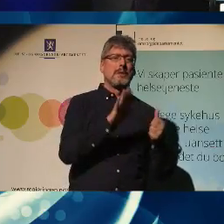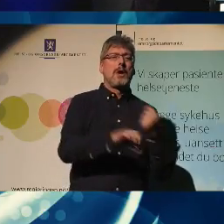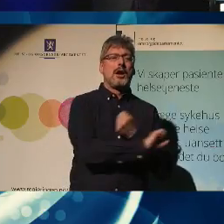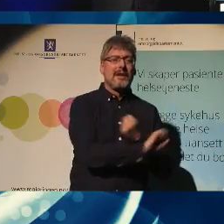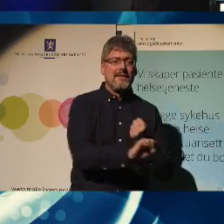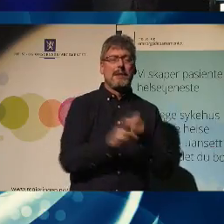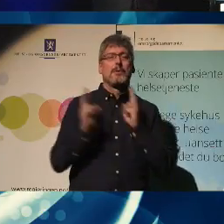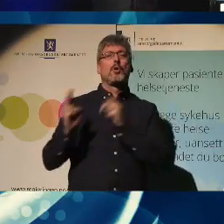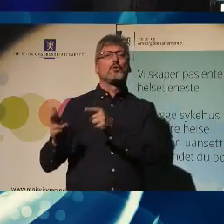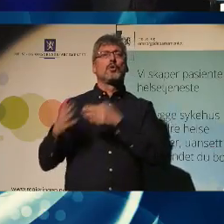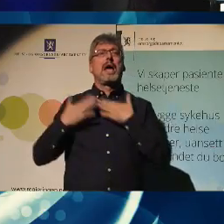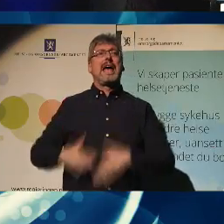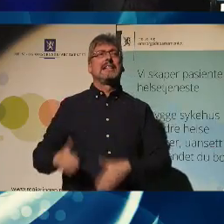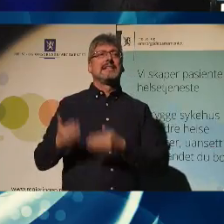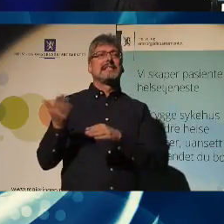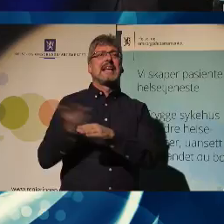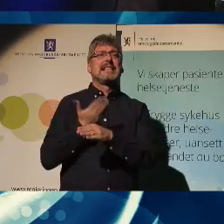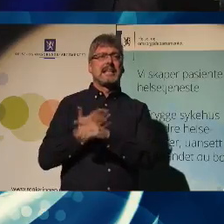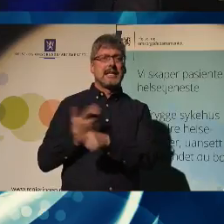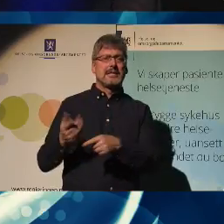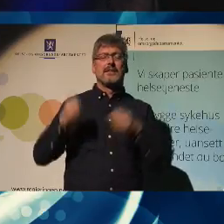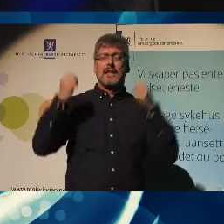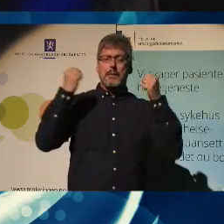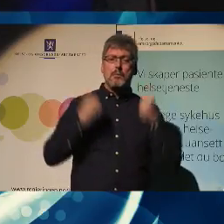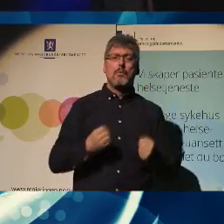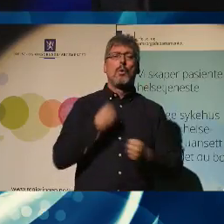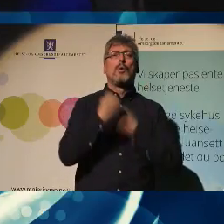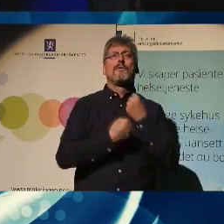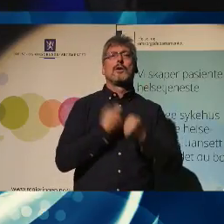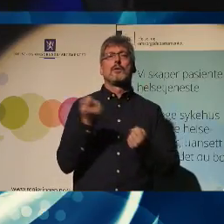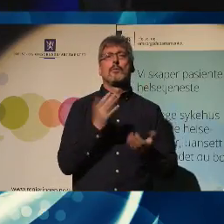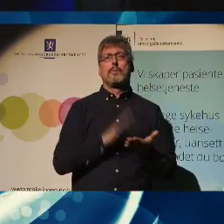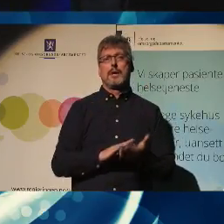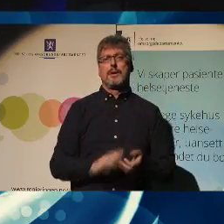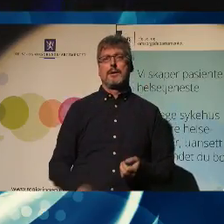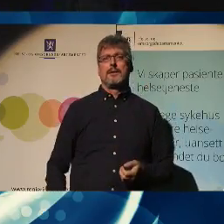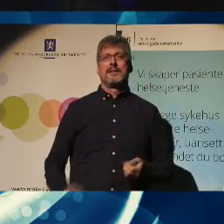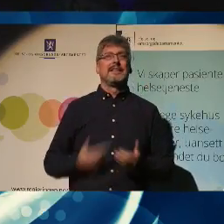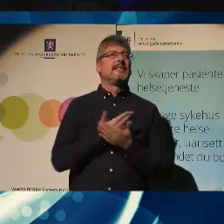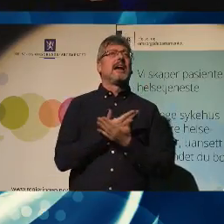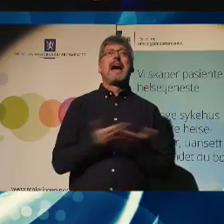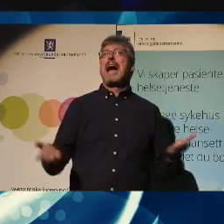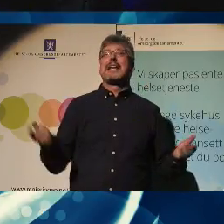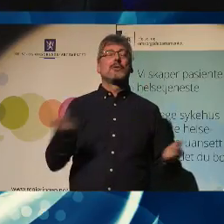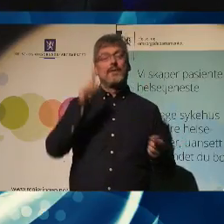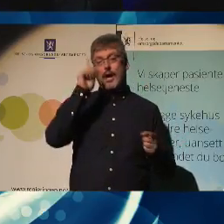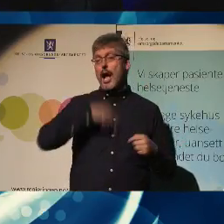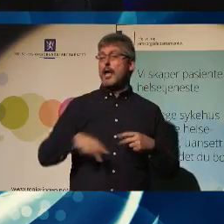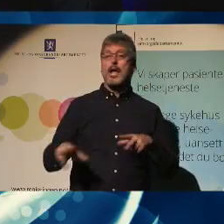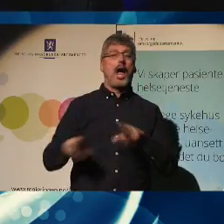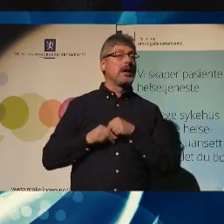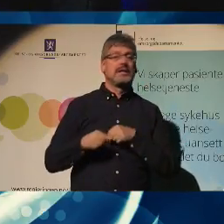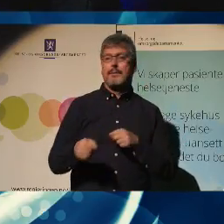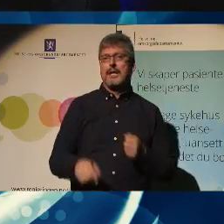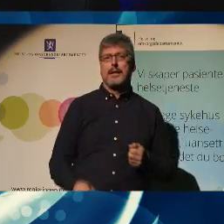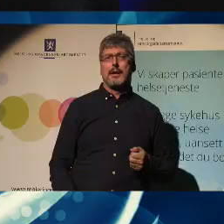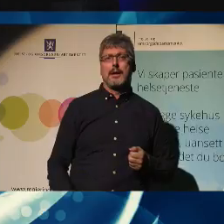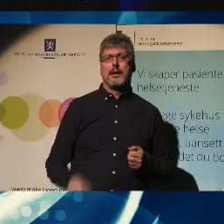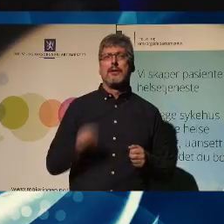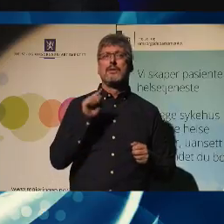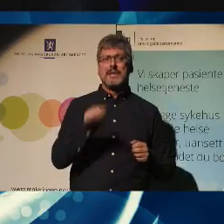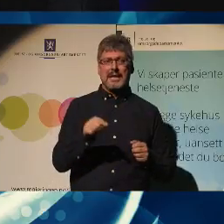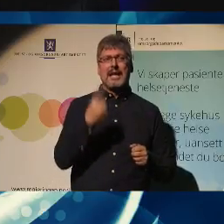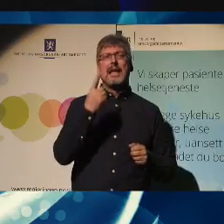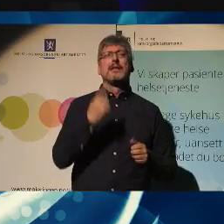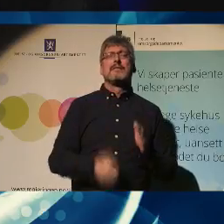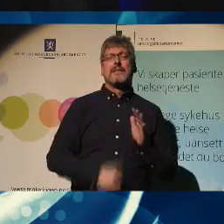i helsetjenesten. Dette er jo noe som vi må gjøre noe med. Det er ikke noe som vi kan akseptere. Og dette en av de